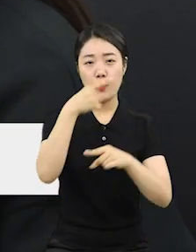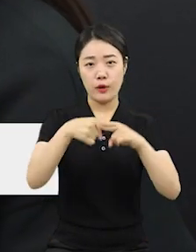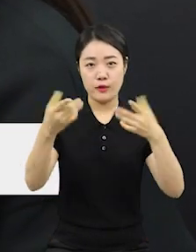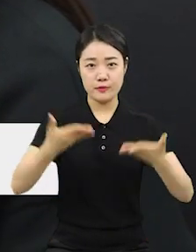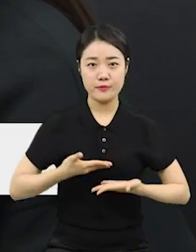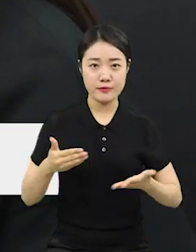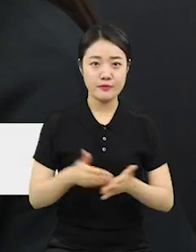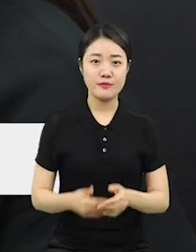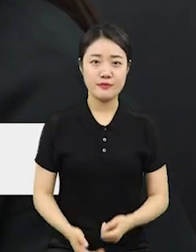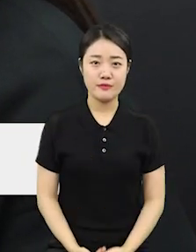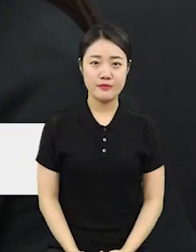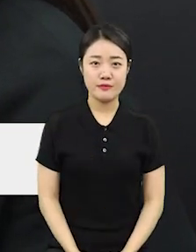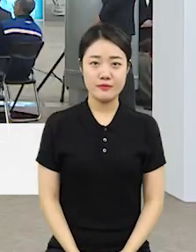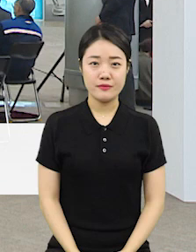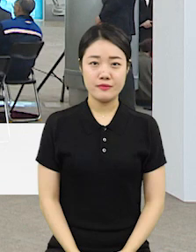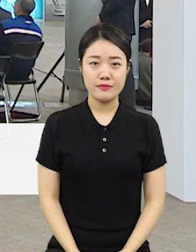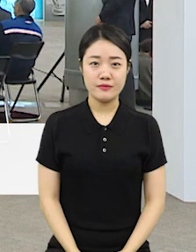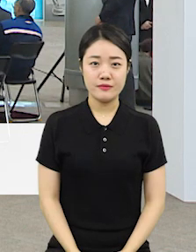평가를 받았습니다.